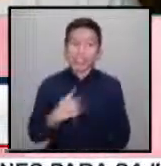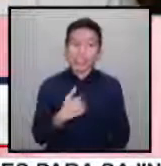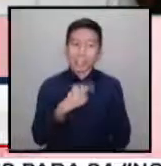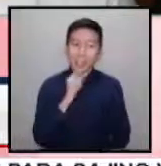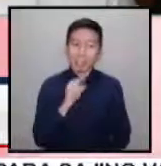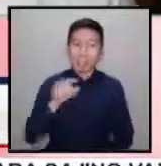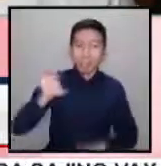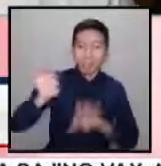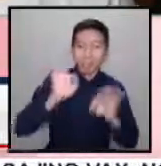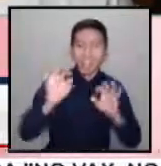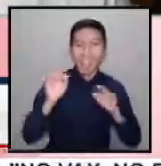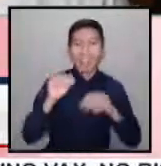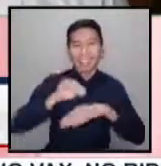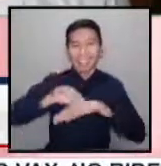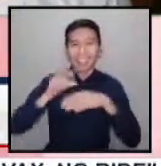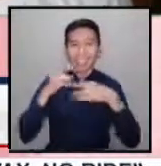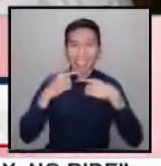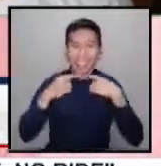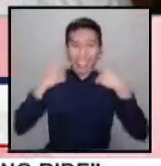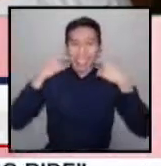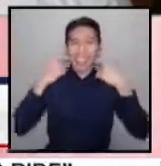nagpapangiti tayo. Ayun po ang mahalaga.